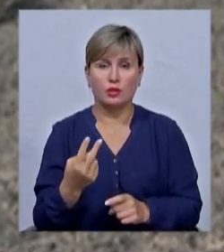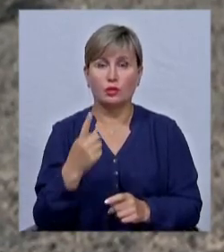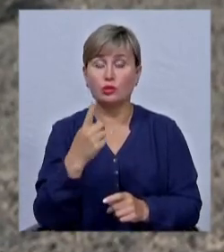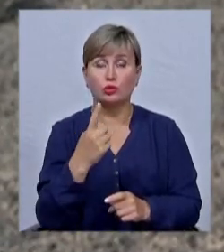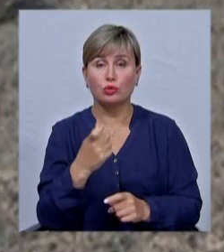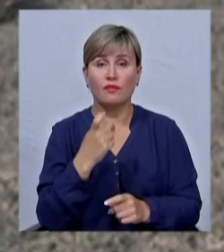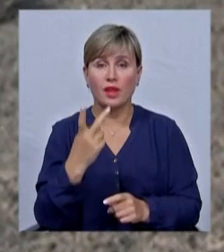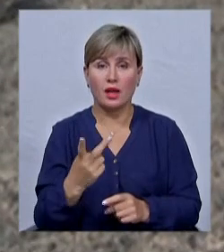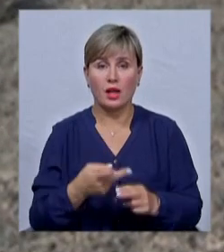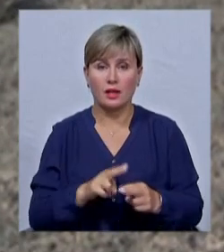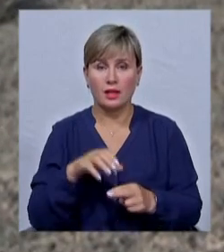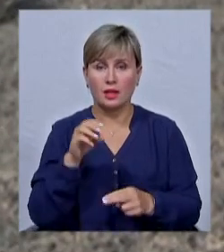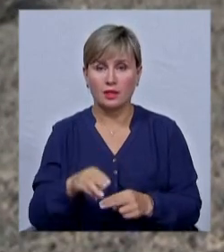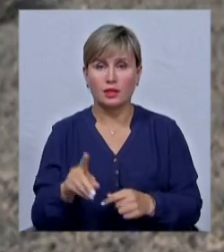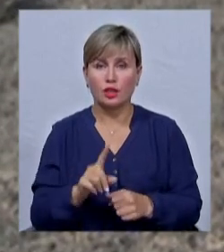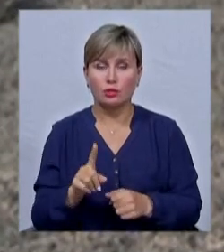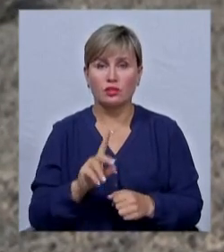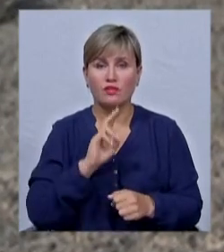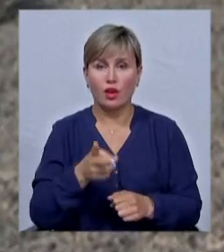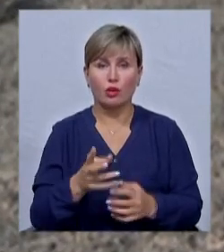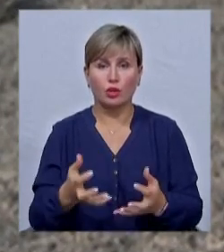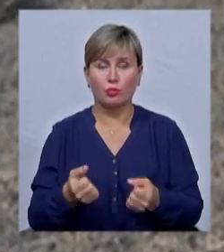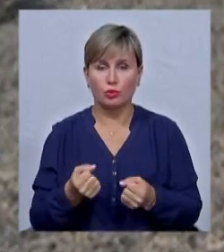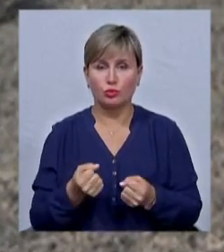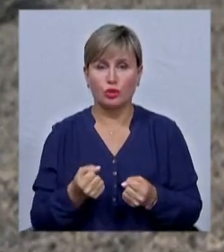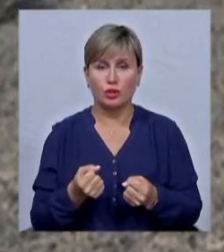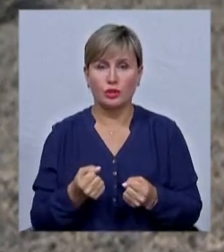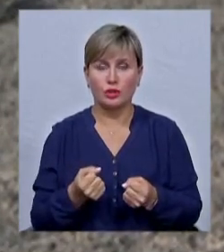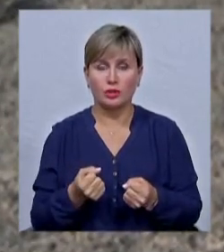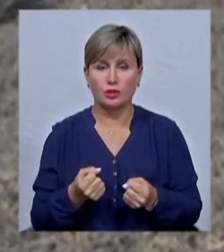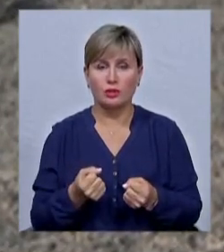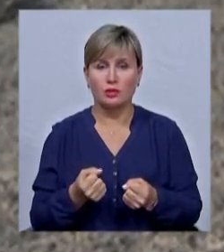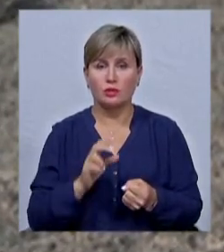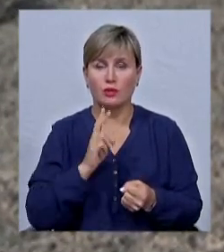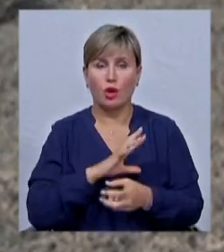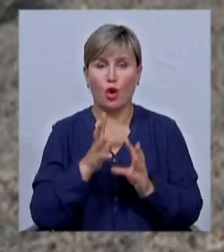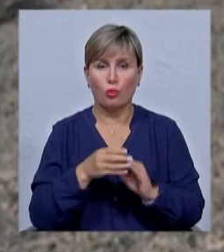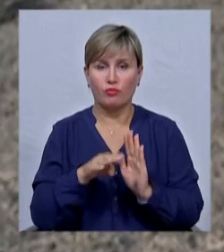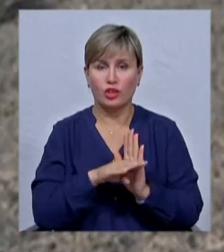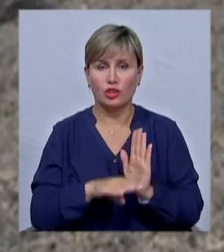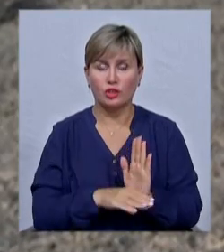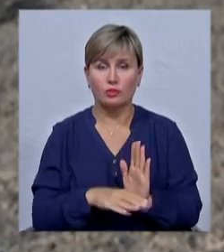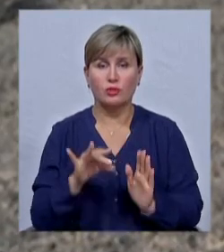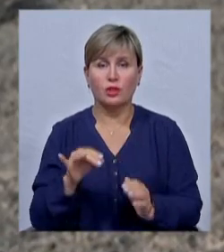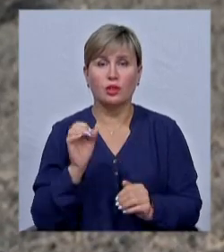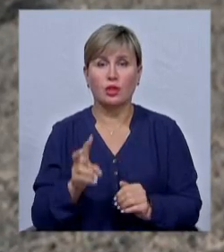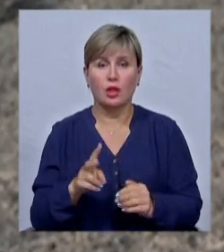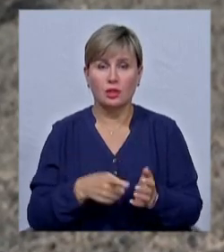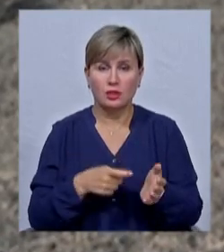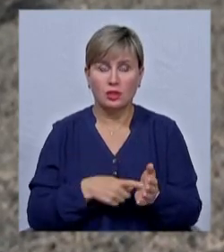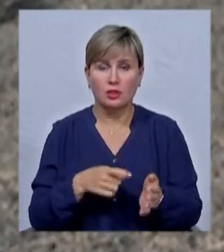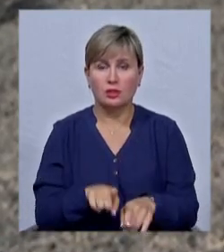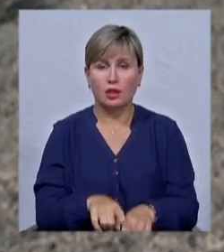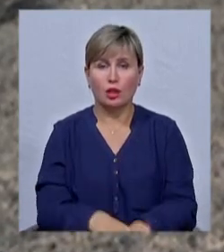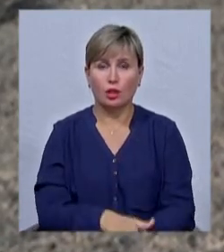стоит подразумевает то что два года получается два года общего режима и каком следствие шло так